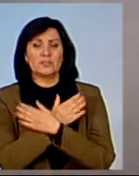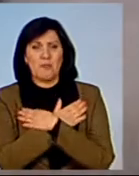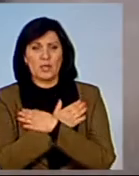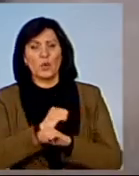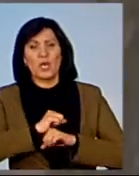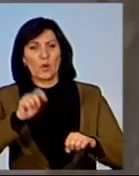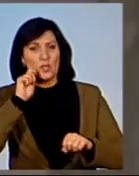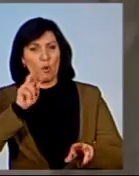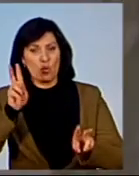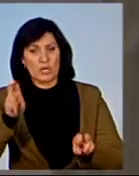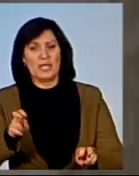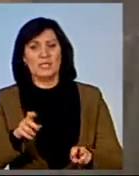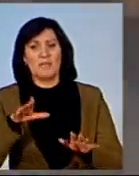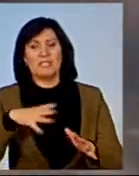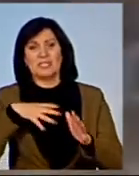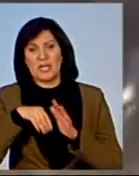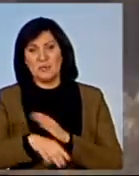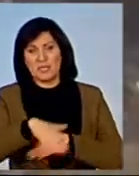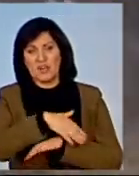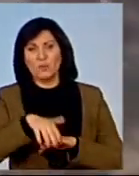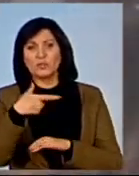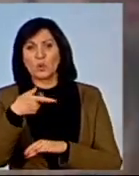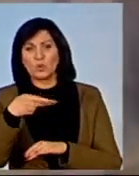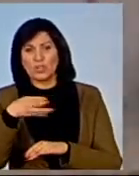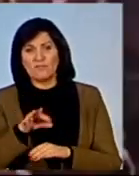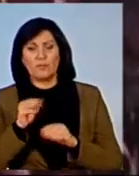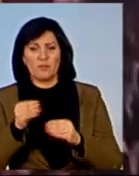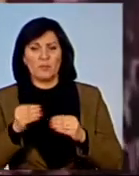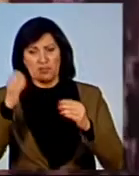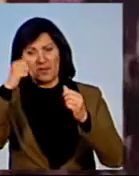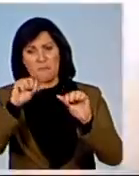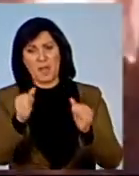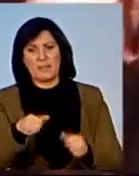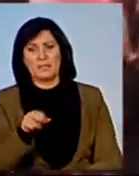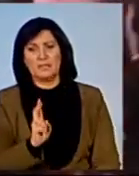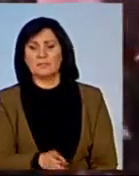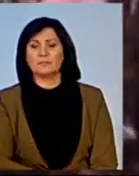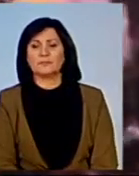місці загибелі біля стадіону «Динамо», ще на вулиці Грушевського, йому поставили пам'ятник.